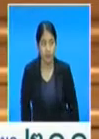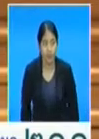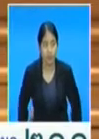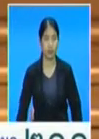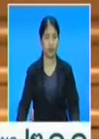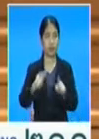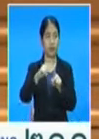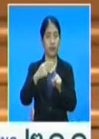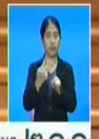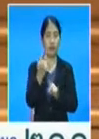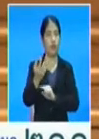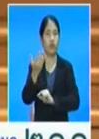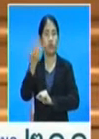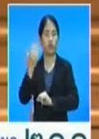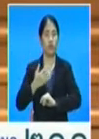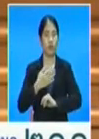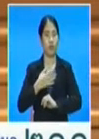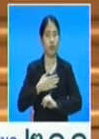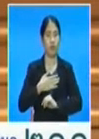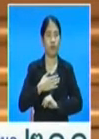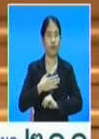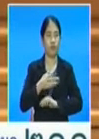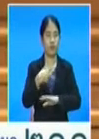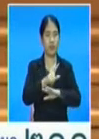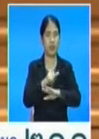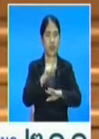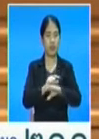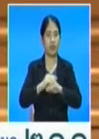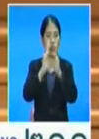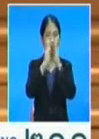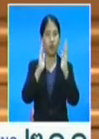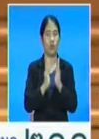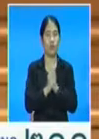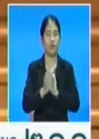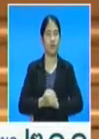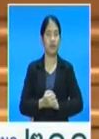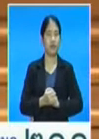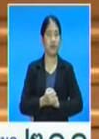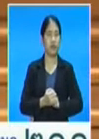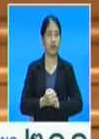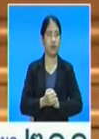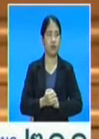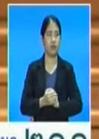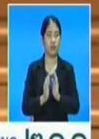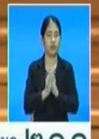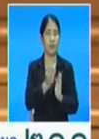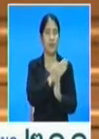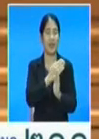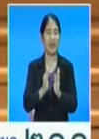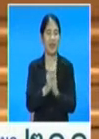ที่วัดบุญยประดิษฐ์พุทธมณฑลสาย2ครับเจ้าวาดเองครับท่านอาวุโสมาก